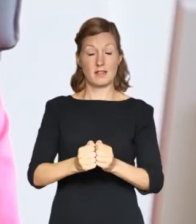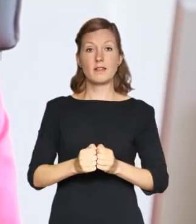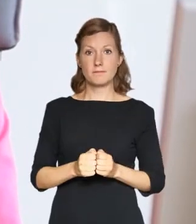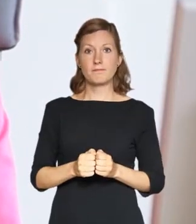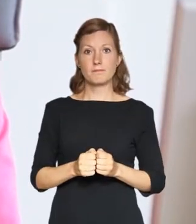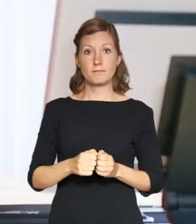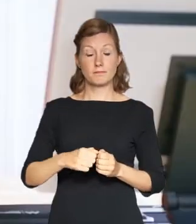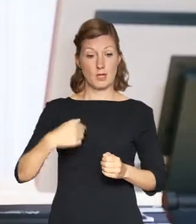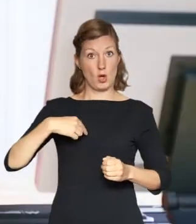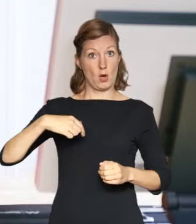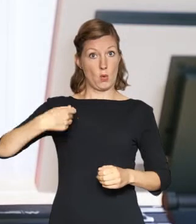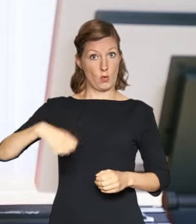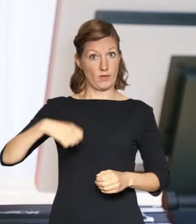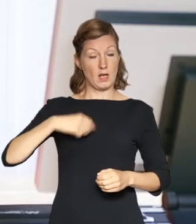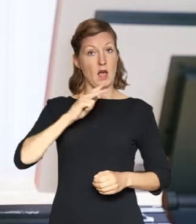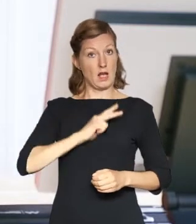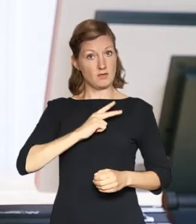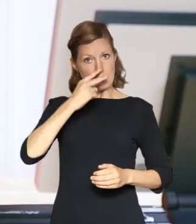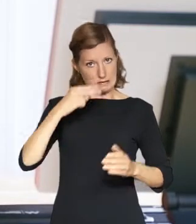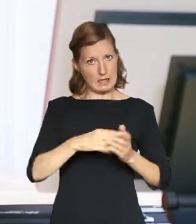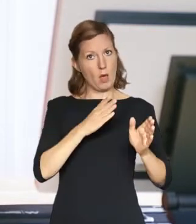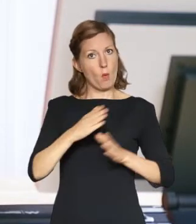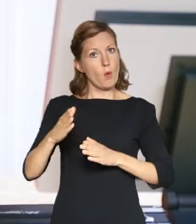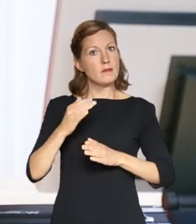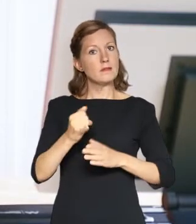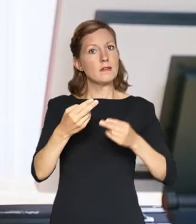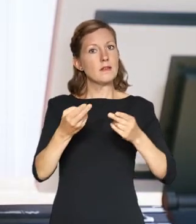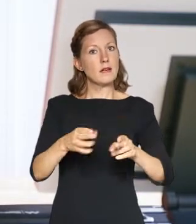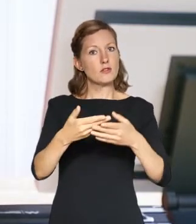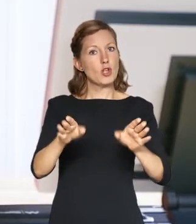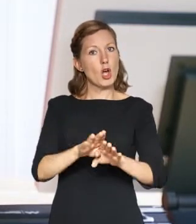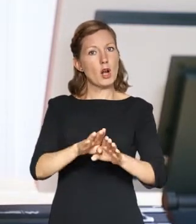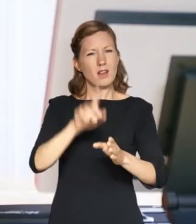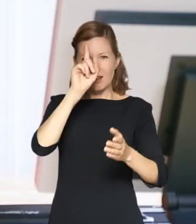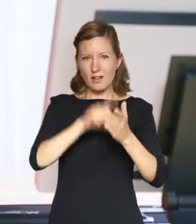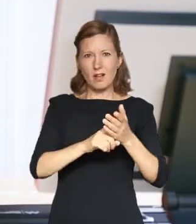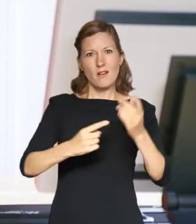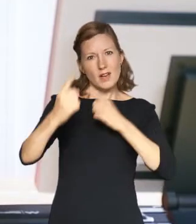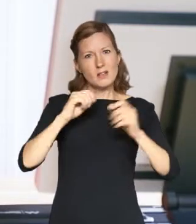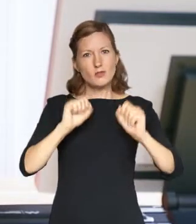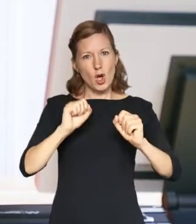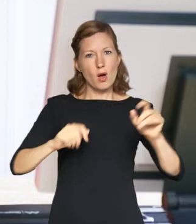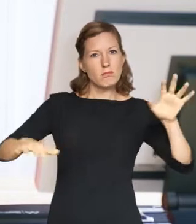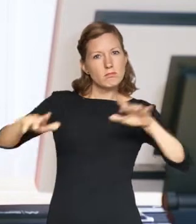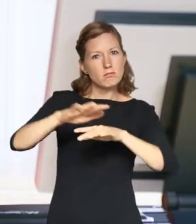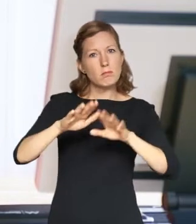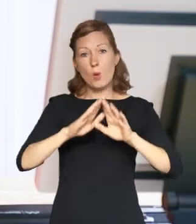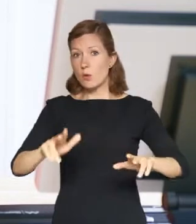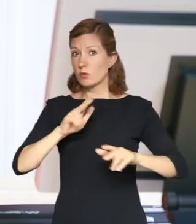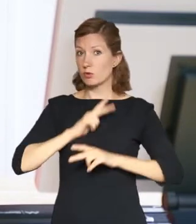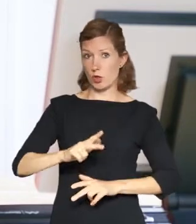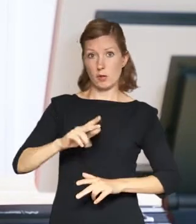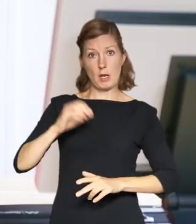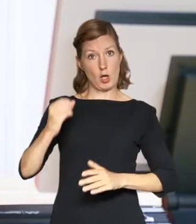sätt. Som ordförande har jag också ansvaret för ordningen i rättssalen så att förhandlingen ska kunna ske i